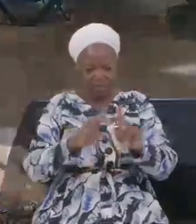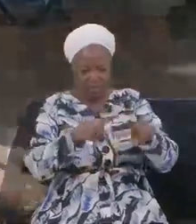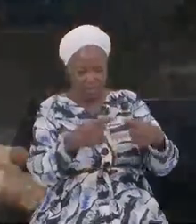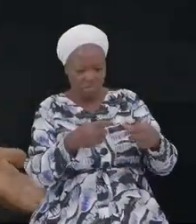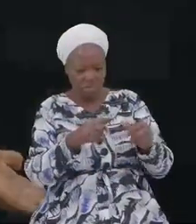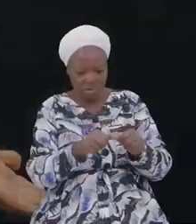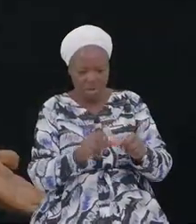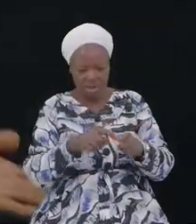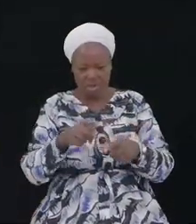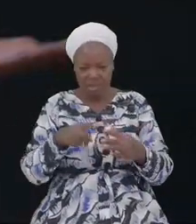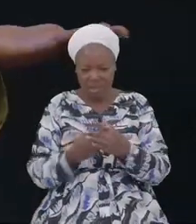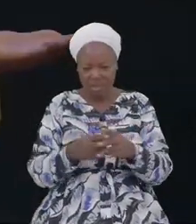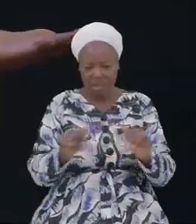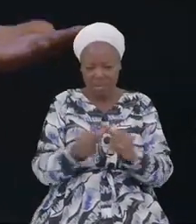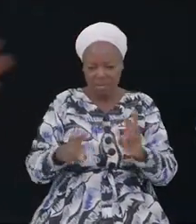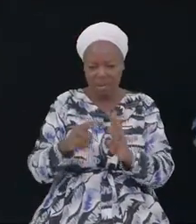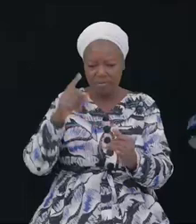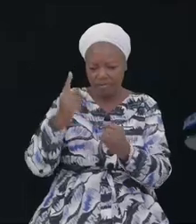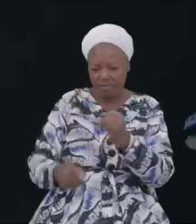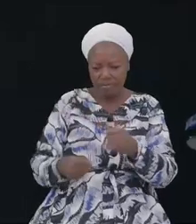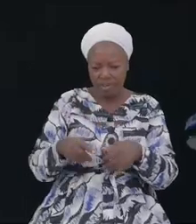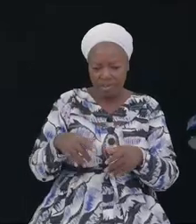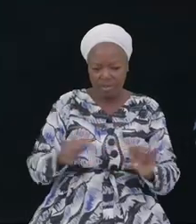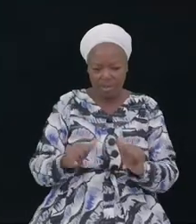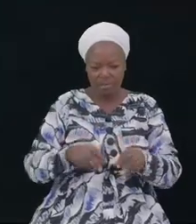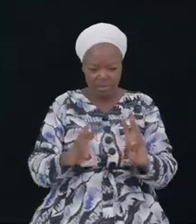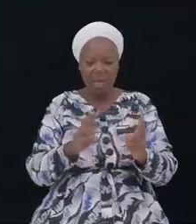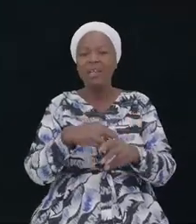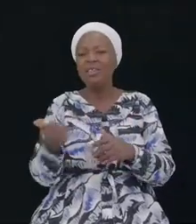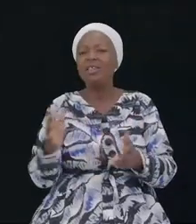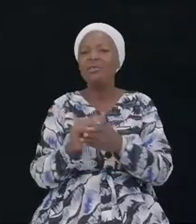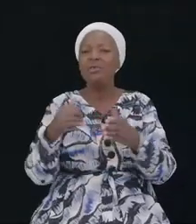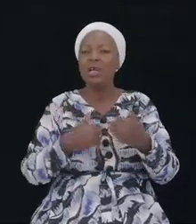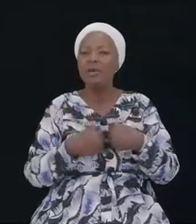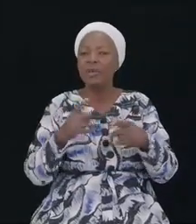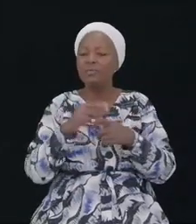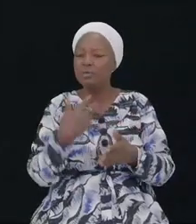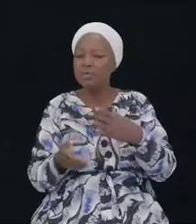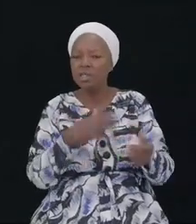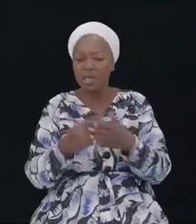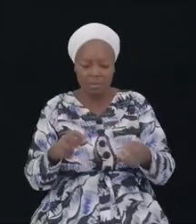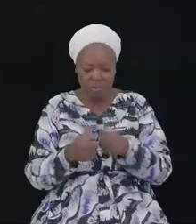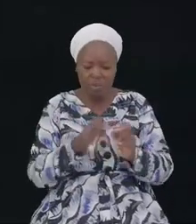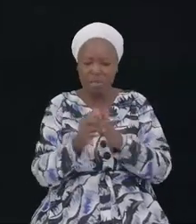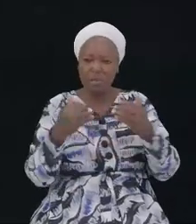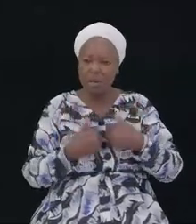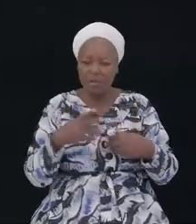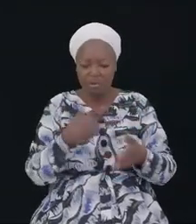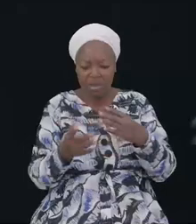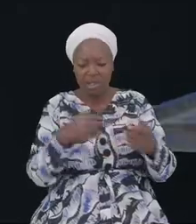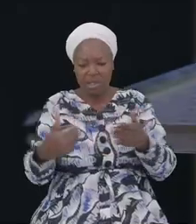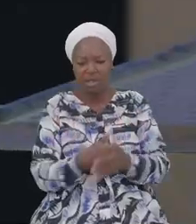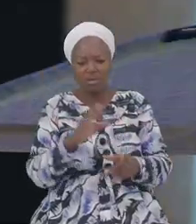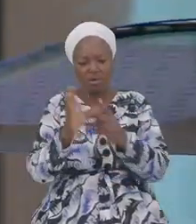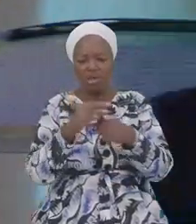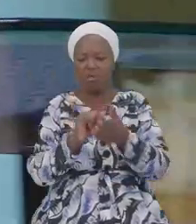chose, la même manière. Quel que soit le message que nous écoutons, quel que soit le défi que nous avons, quelle que soit la nouvelle conviction que nous avons dans